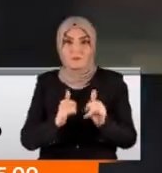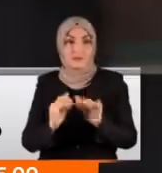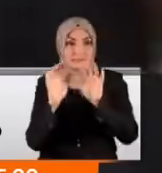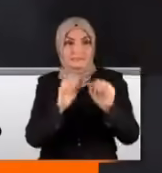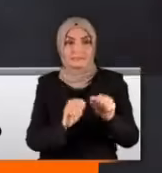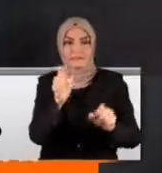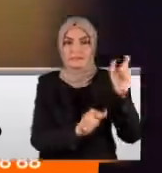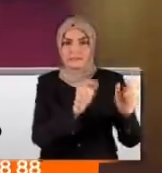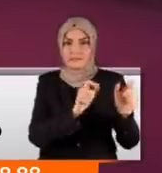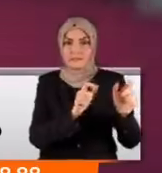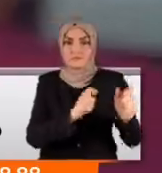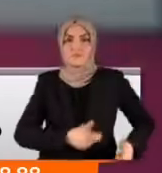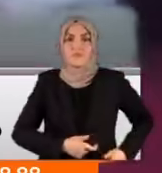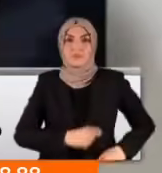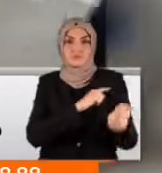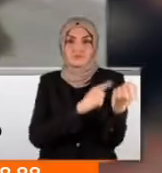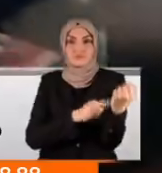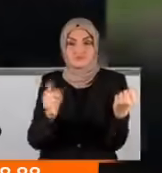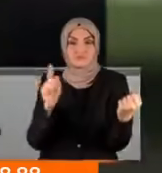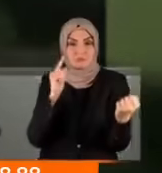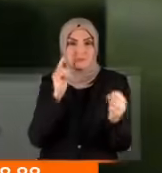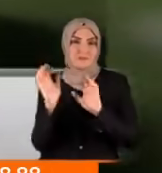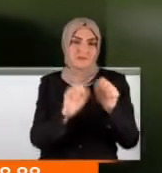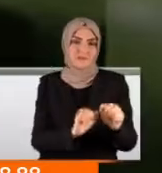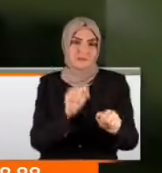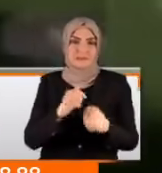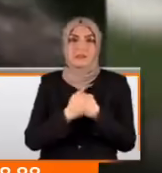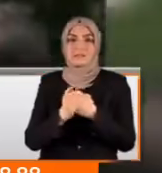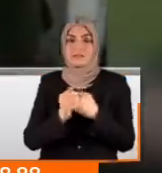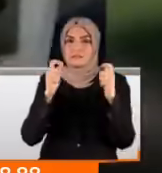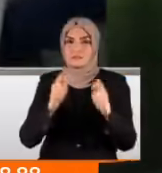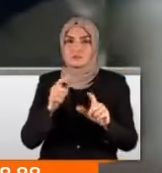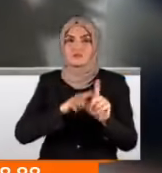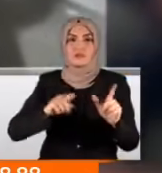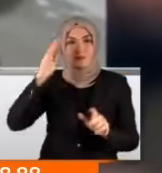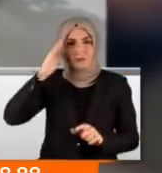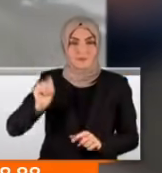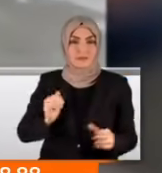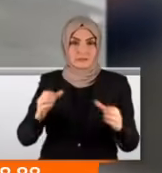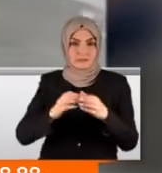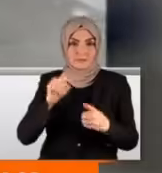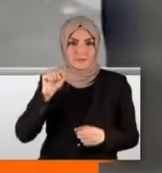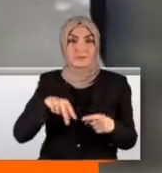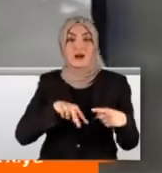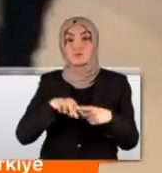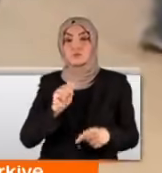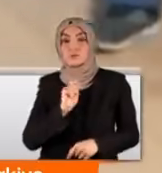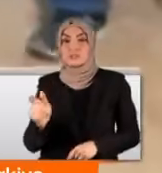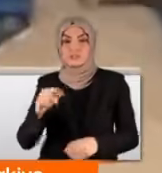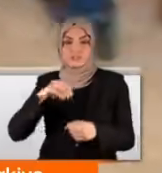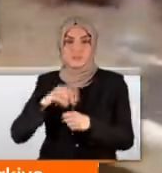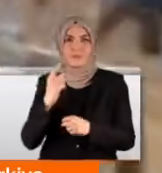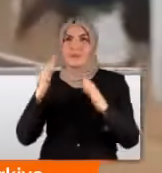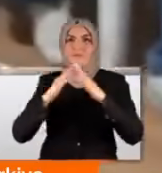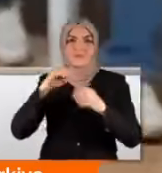güvenlik güçlerinden kaçamadı Antalya'da Jandarma ekipleri Aksu ilçesindeki bir evde kumar oynatıldığı ihbarı aldı